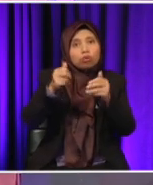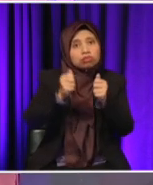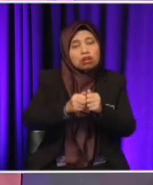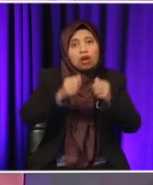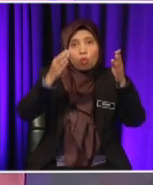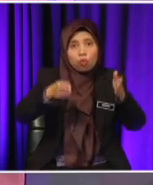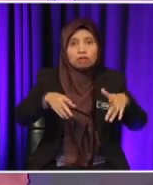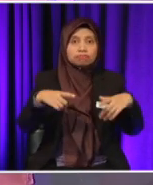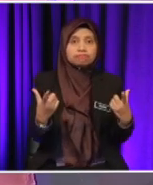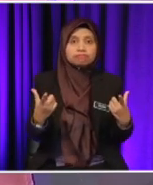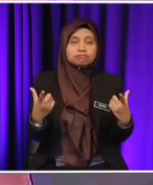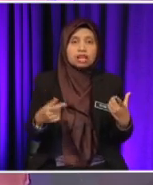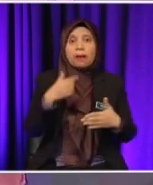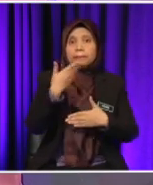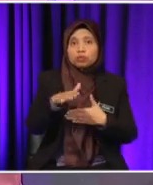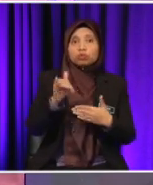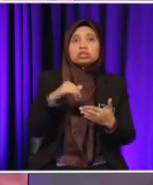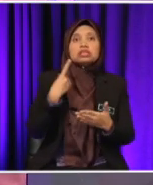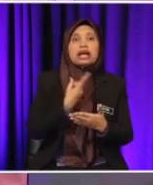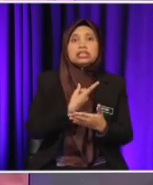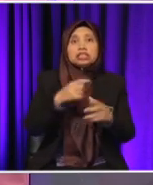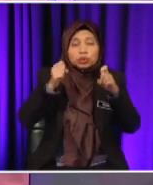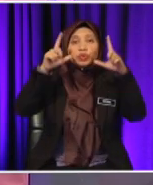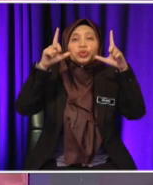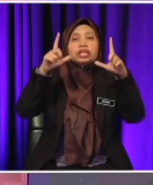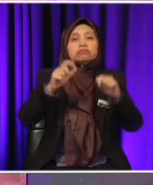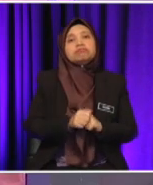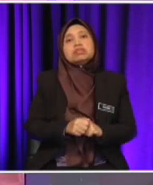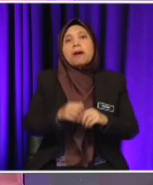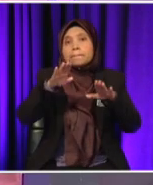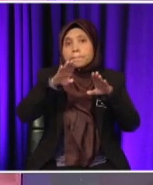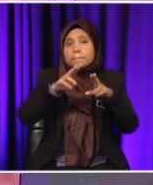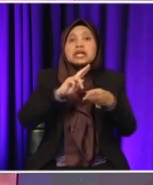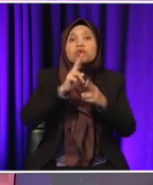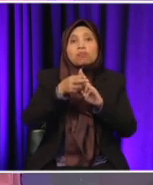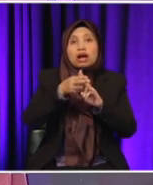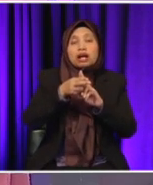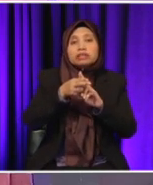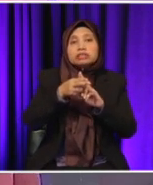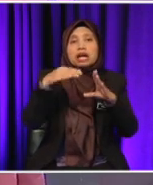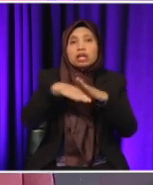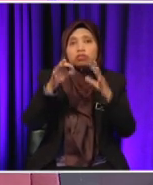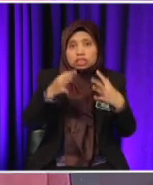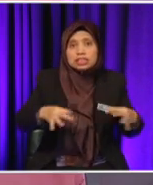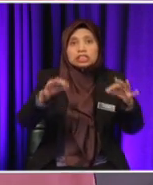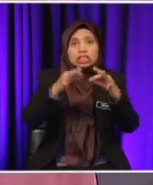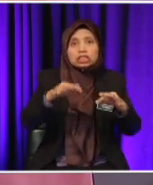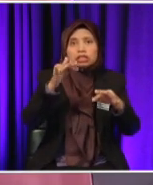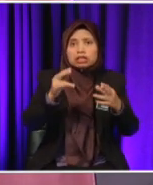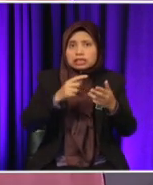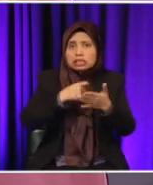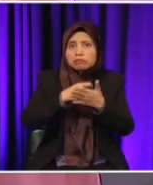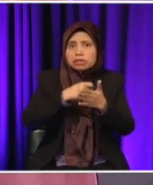lain kemudian kita dikejutan kejutan ialah perubahan dalam urutan peristiwa yang berlaku secara tiba-tiba